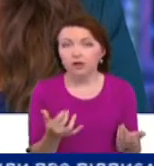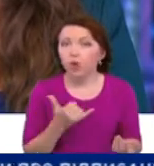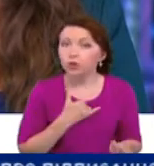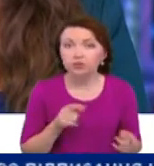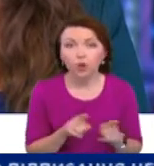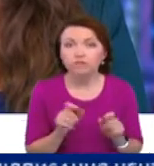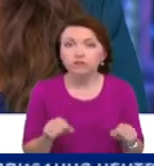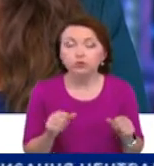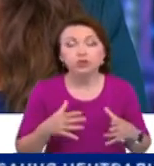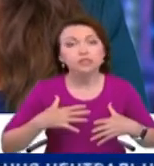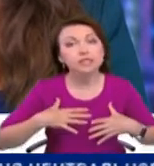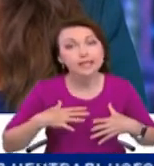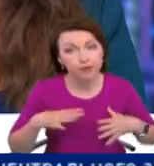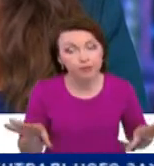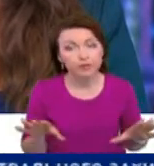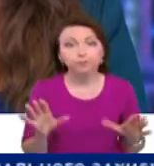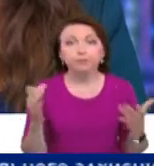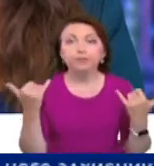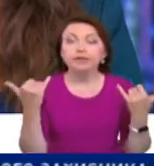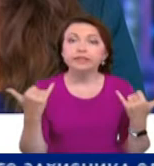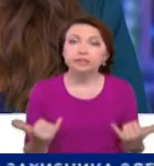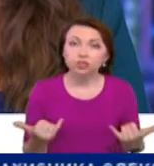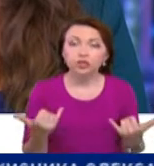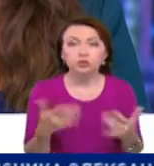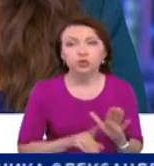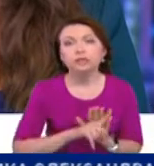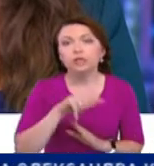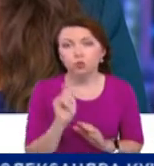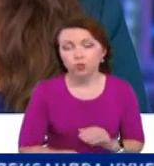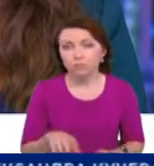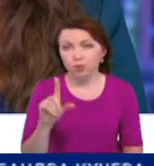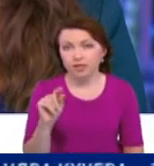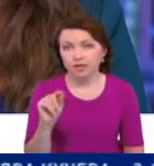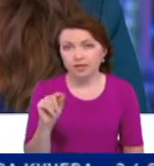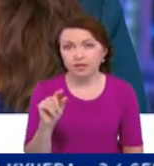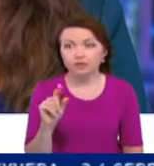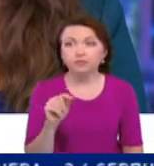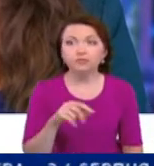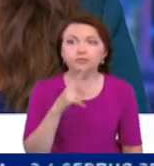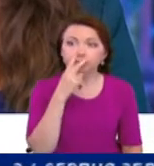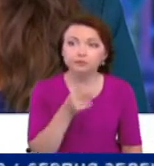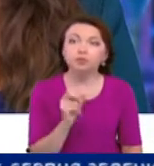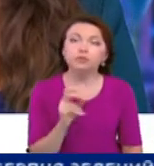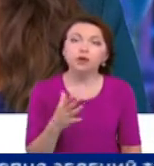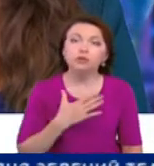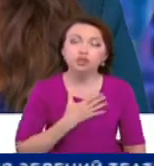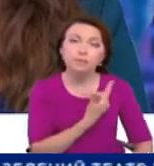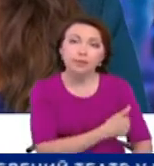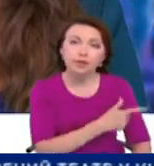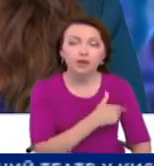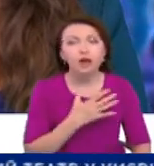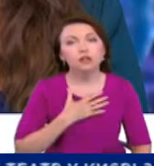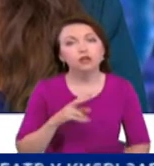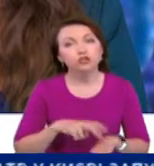такой возможности не было, и вот сейчас мы уже стартуем в понедельник. Ну, посмотрим, как наши медики, как наши